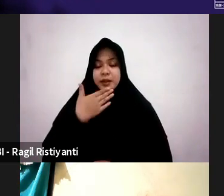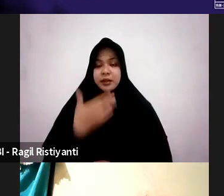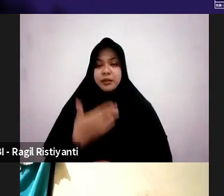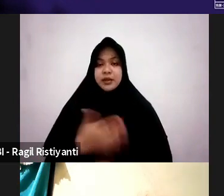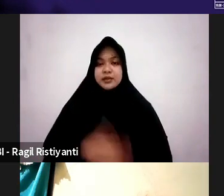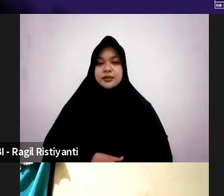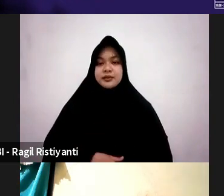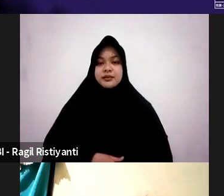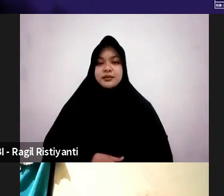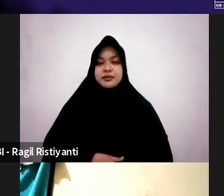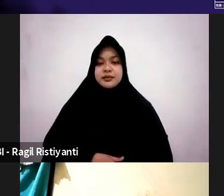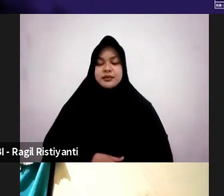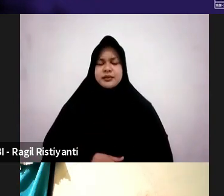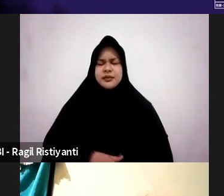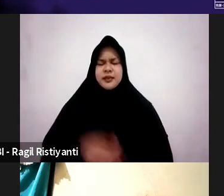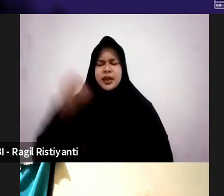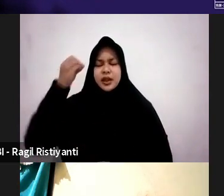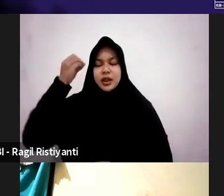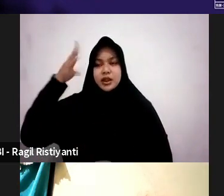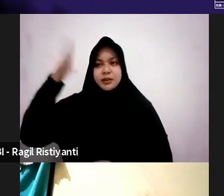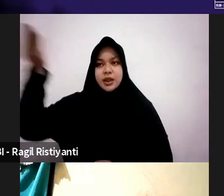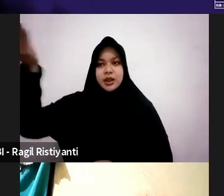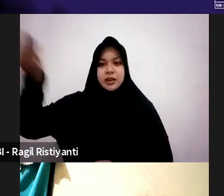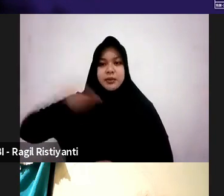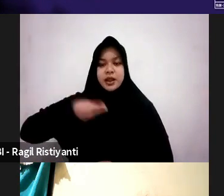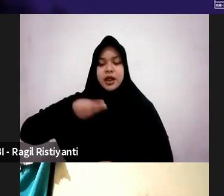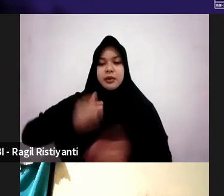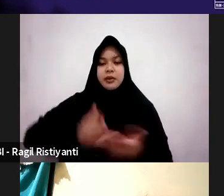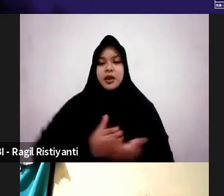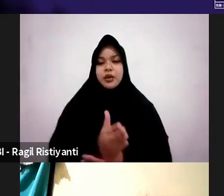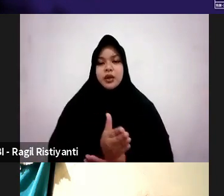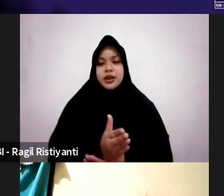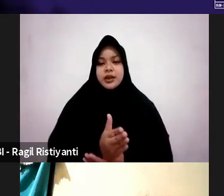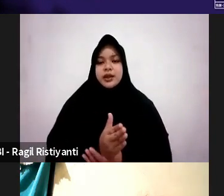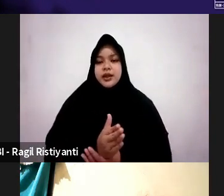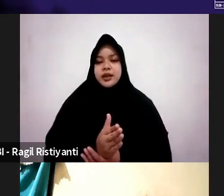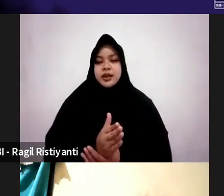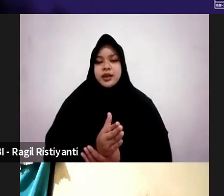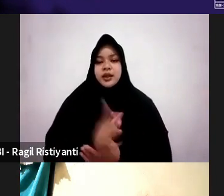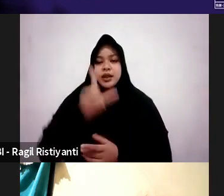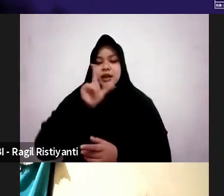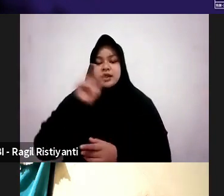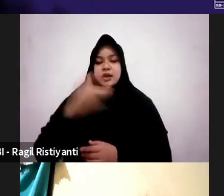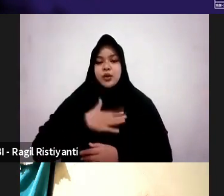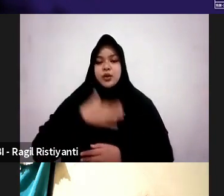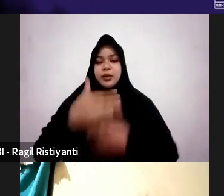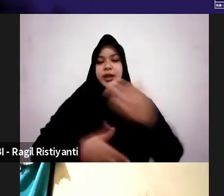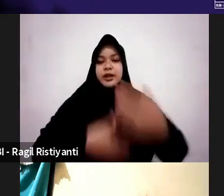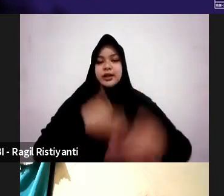atas inspirasi yang diberikan melalui sejauh kumelangkah